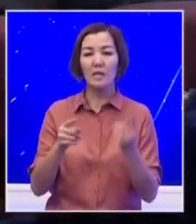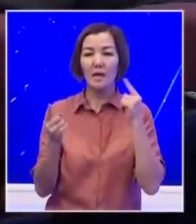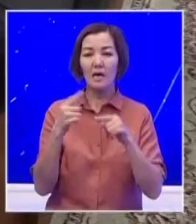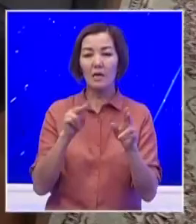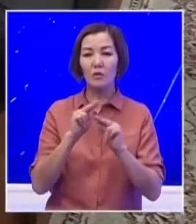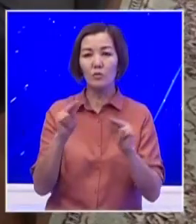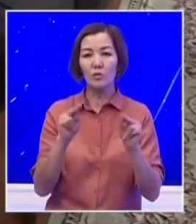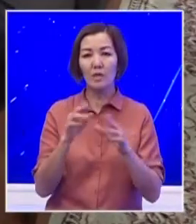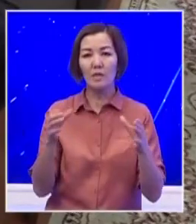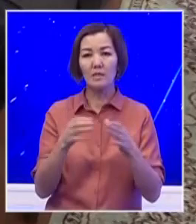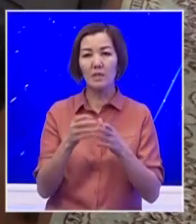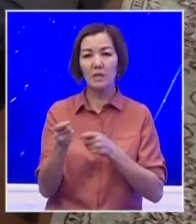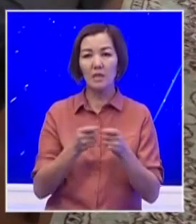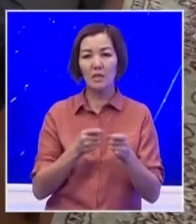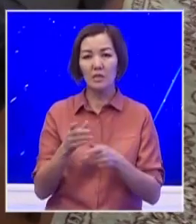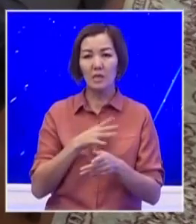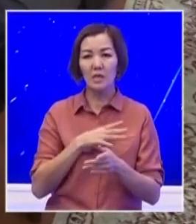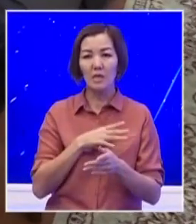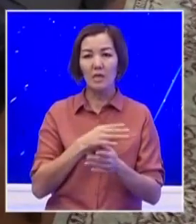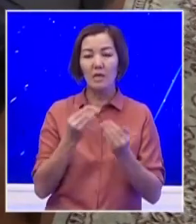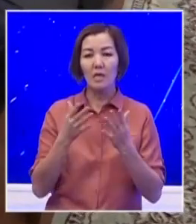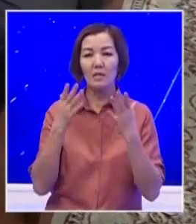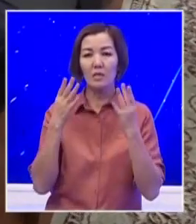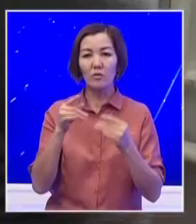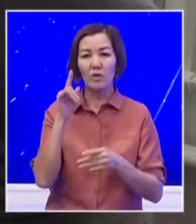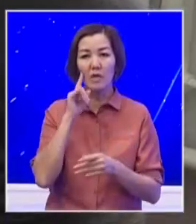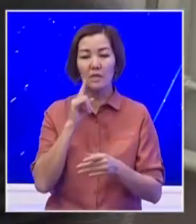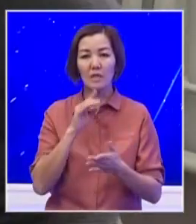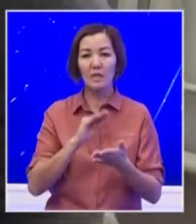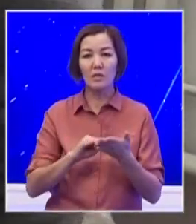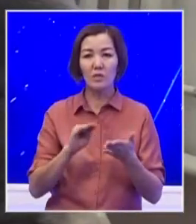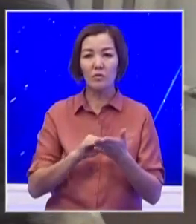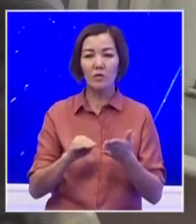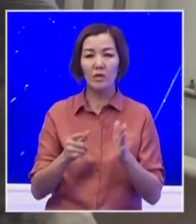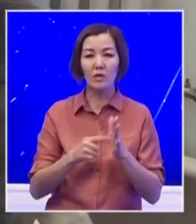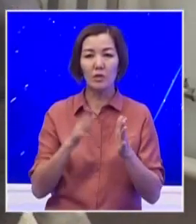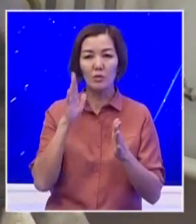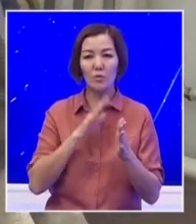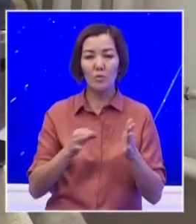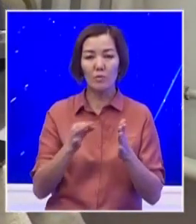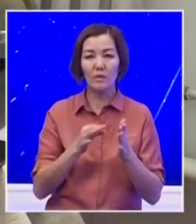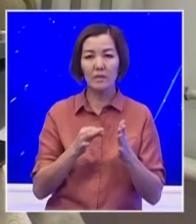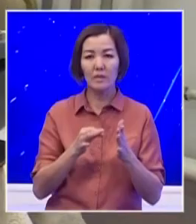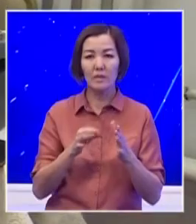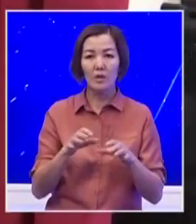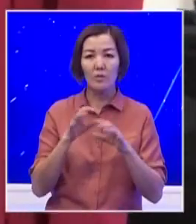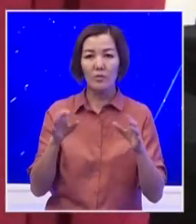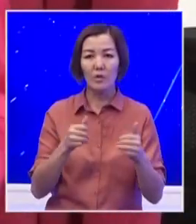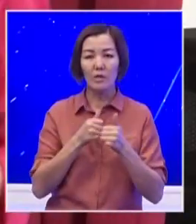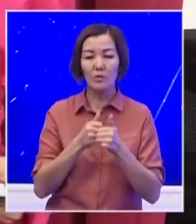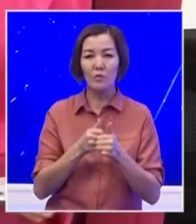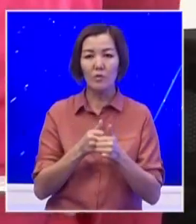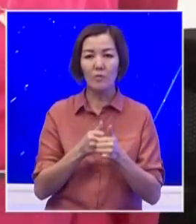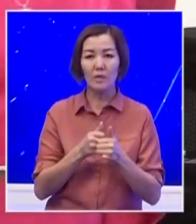ұстаз, ансамбль жетекшісі қызметтерін атқарған. Қазір Қазақстан жазушылар одағының Жетісу облыстық филиалы төрағасының орынбасары. Алғаш бұл